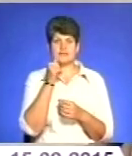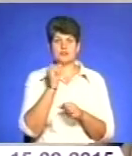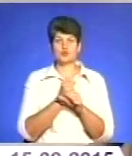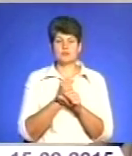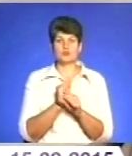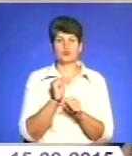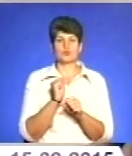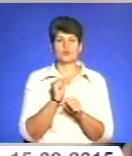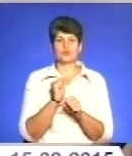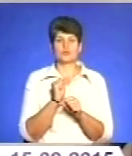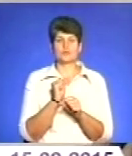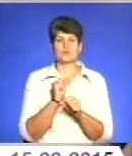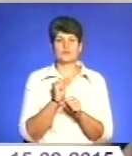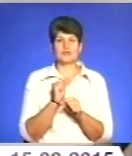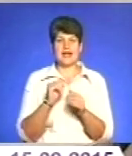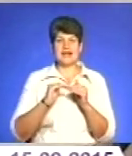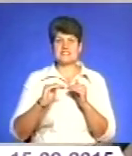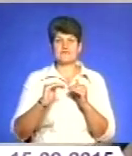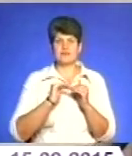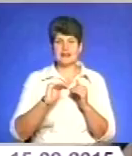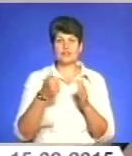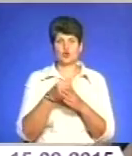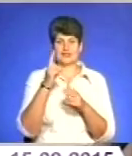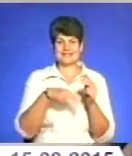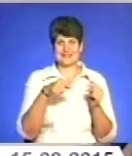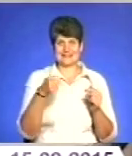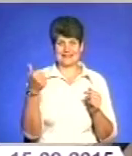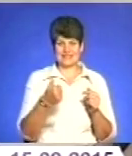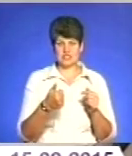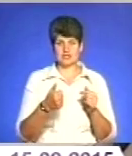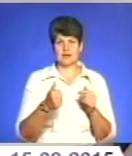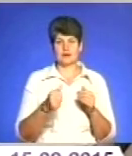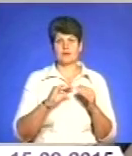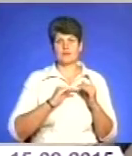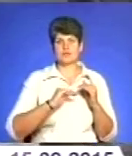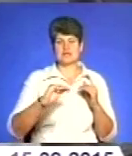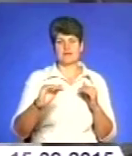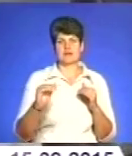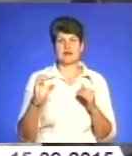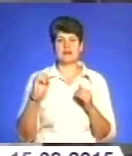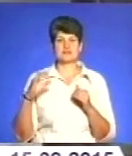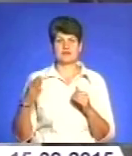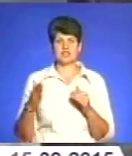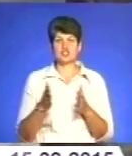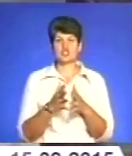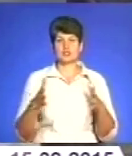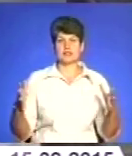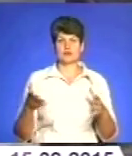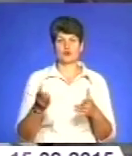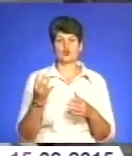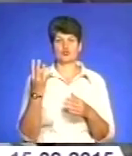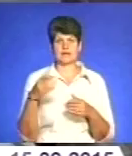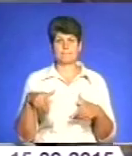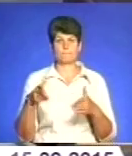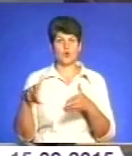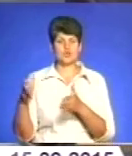по фрезеруванню асфальту і до кінця тижня плануємо покласти перший шар асфальту. Ширина дороги чотирьохполосна, нам